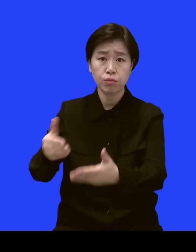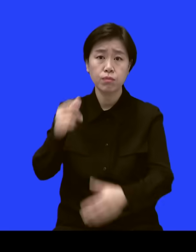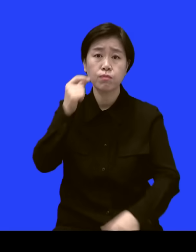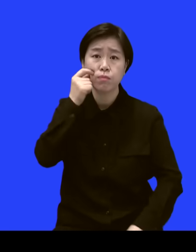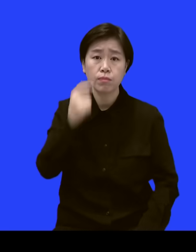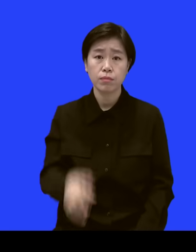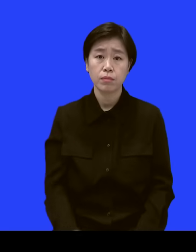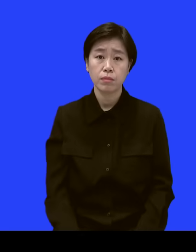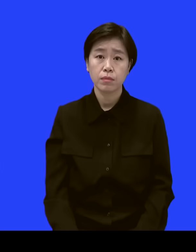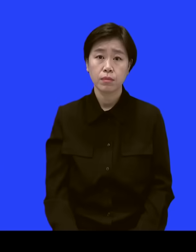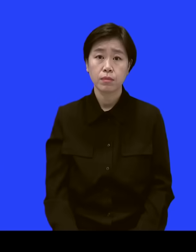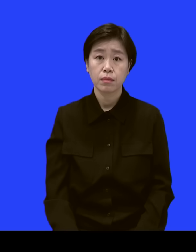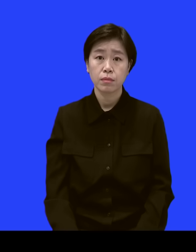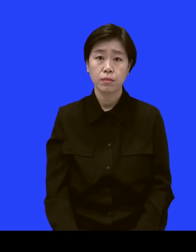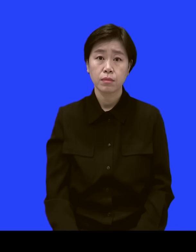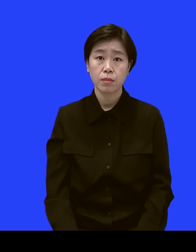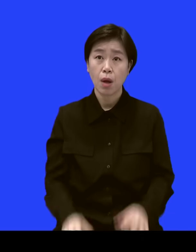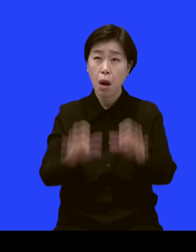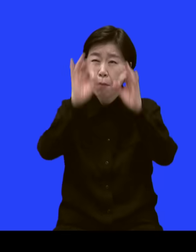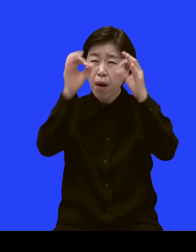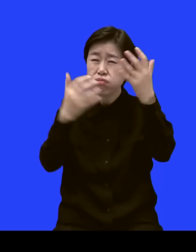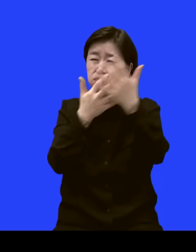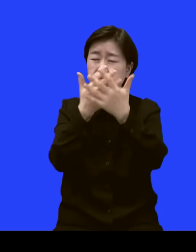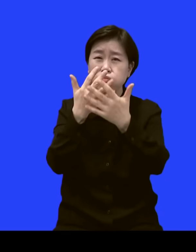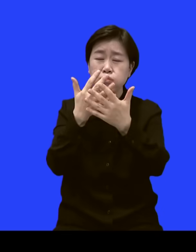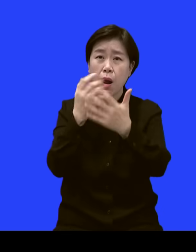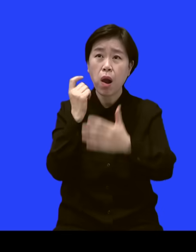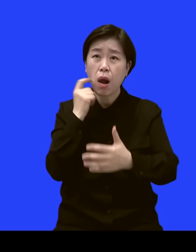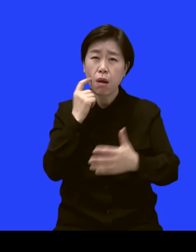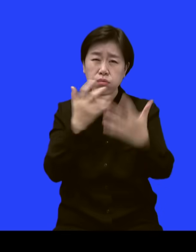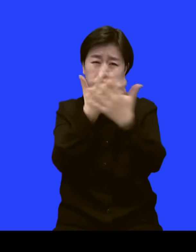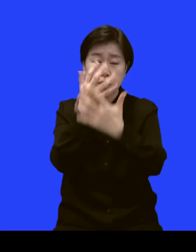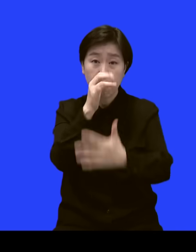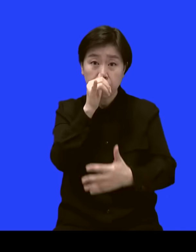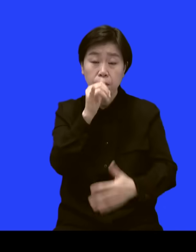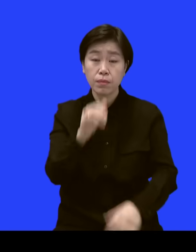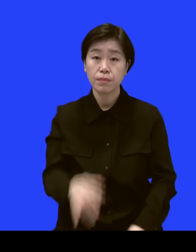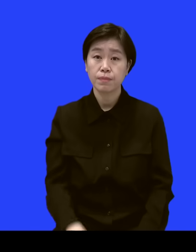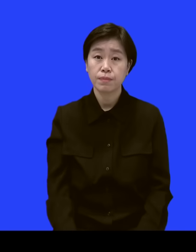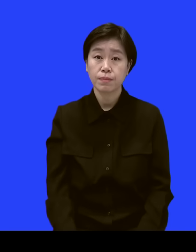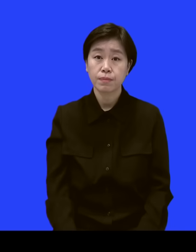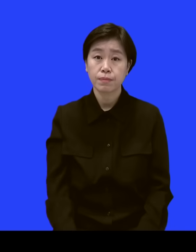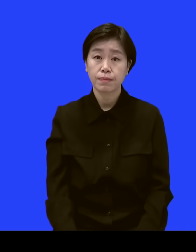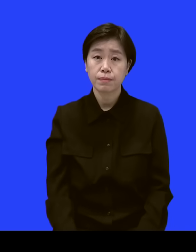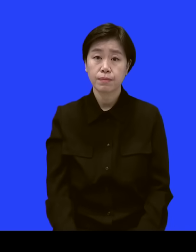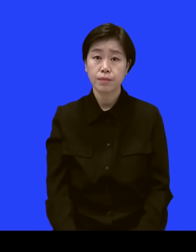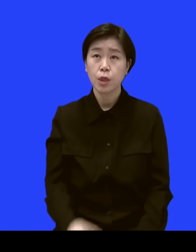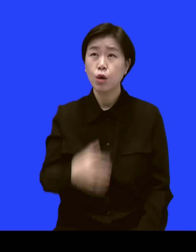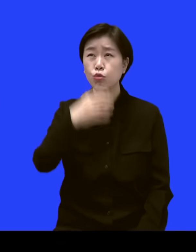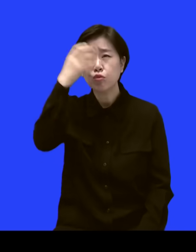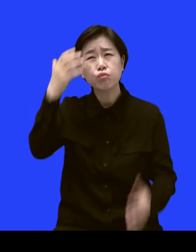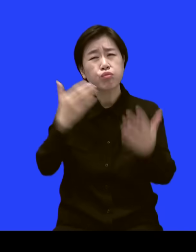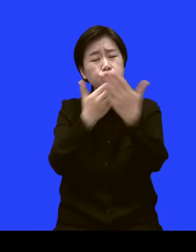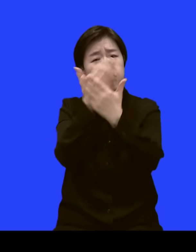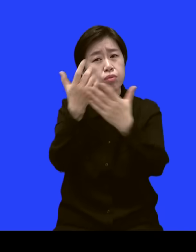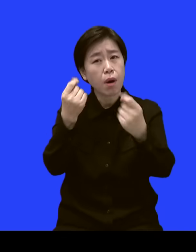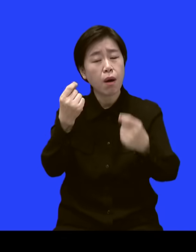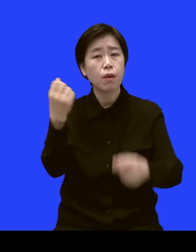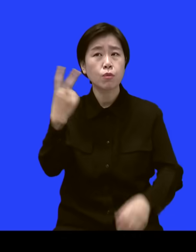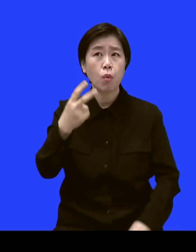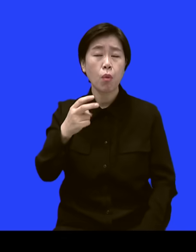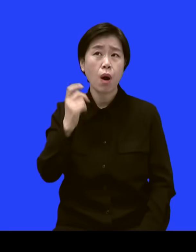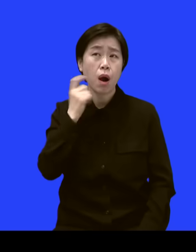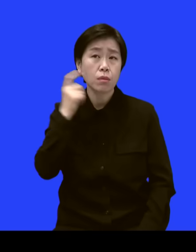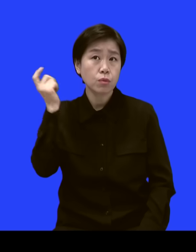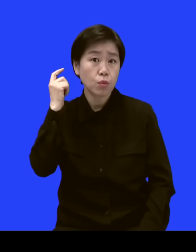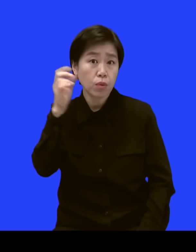환각, 환청도 생겼어요. 어떤 소리가 들려요? 사람 말소리죠. 사람 말소리. 뭐라고?